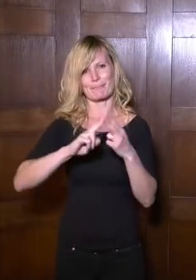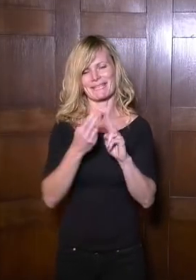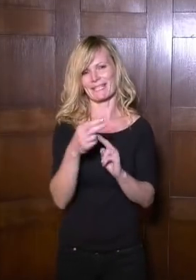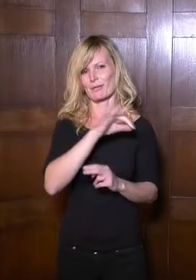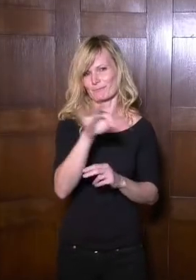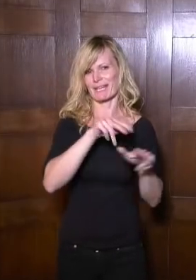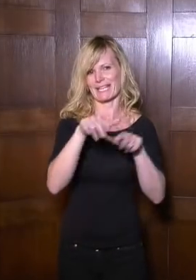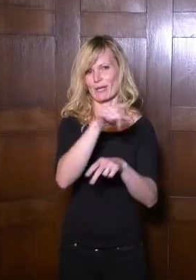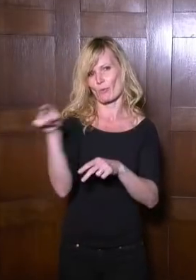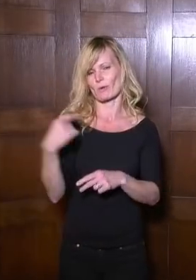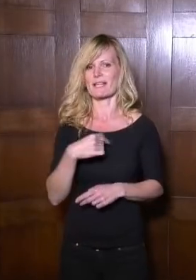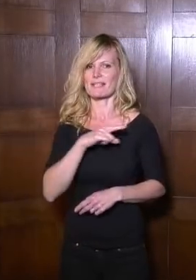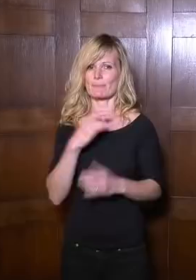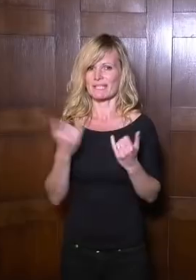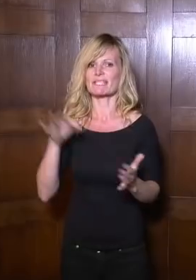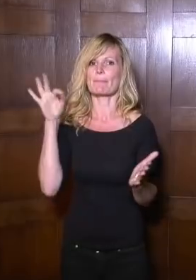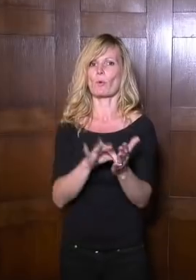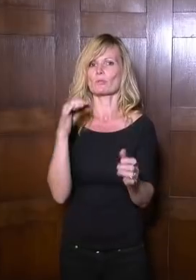ist mein Job.